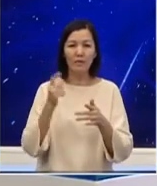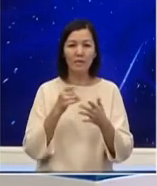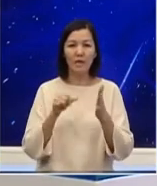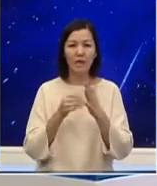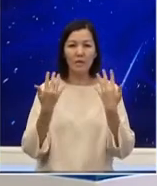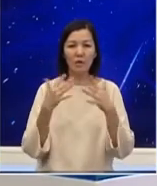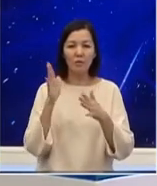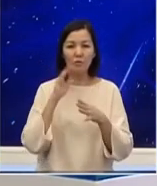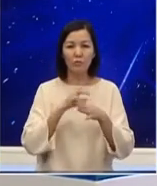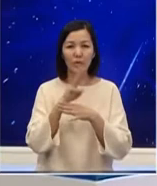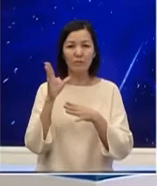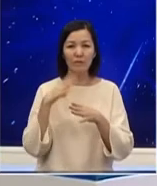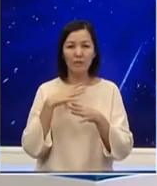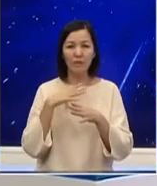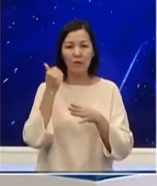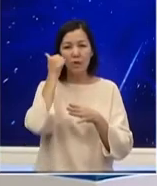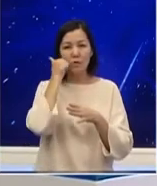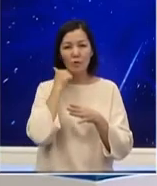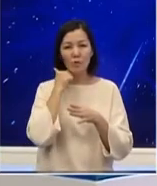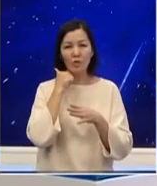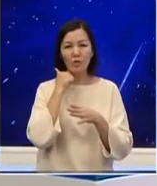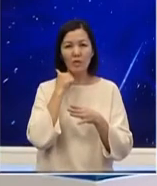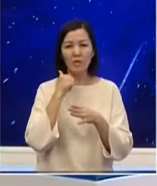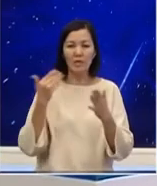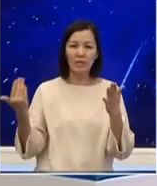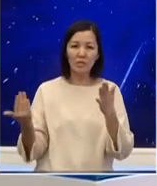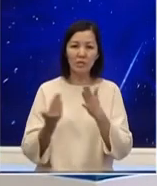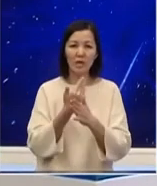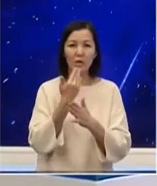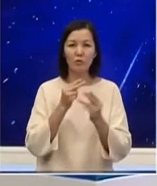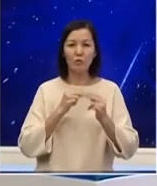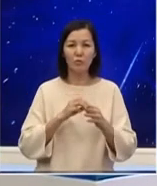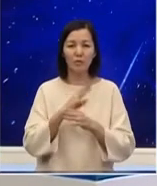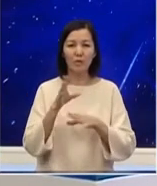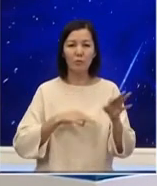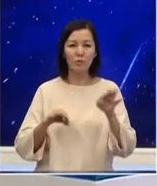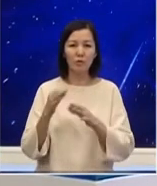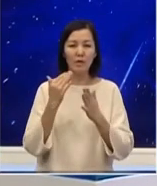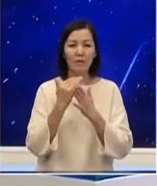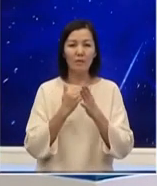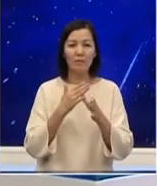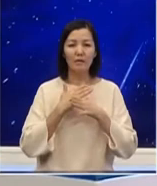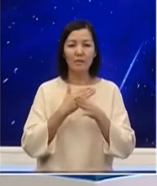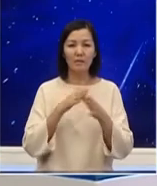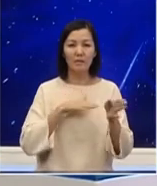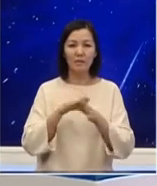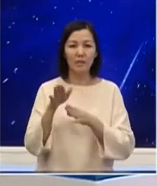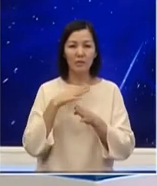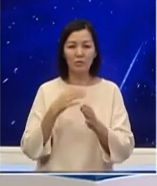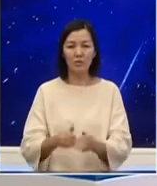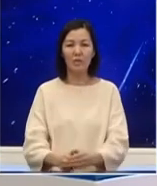ауылдық округ сумен қамтамасыз етілмек. Тозық жеткен платинаны жаңғырту жұмыспен қамтудың жол картасы бағдарламасы аясында іске